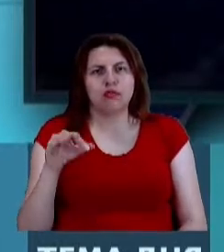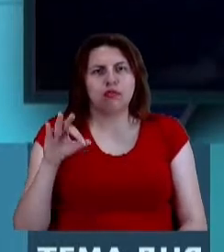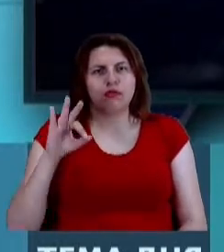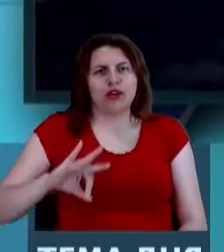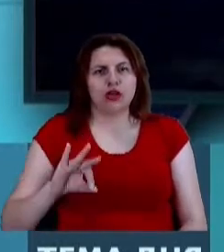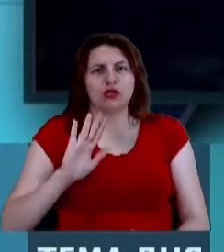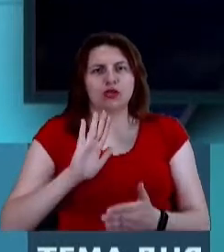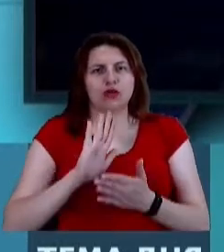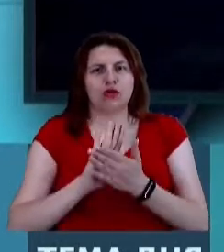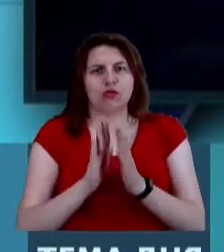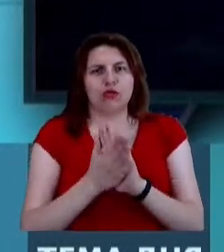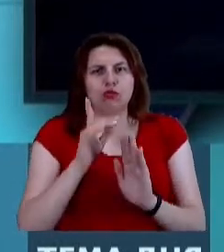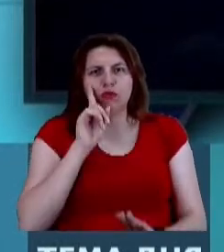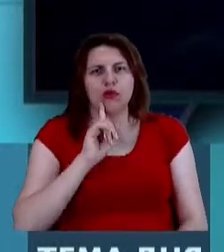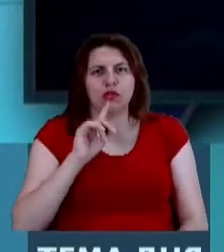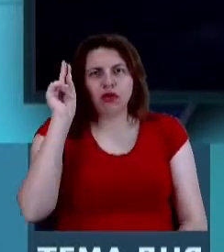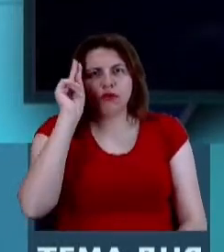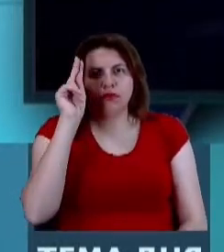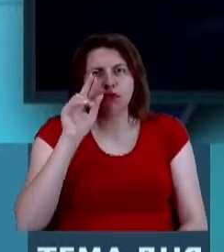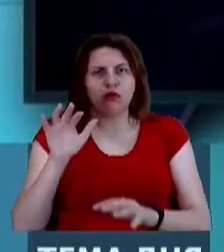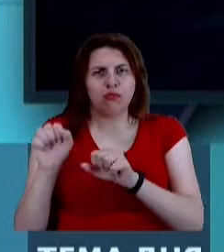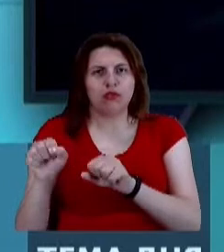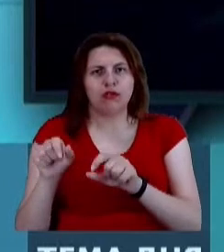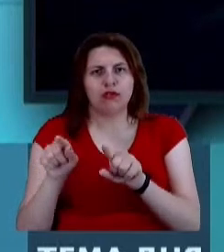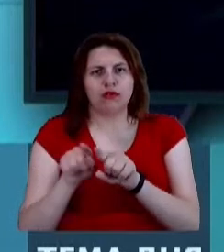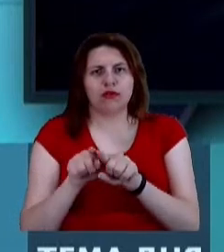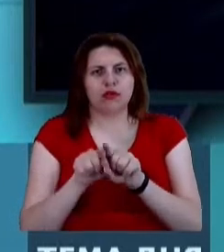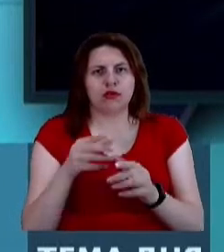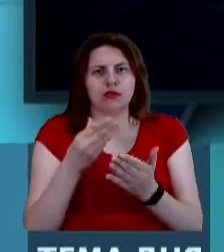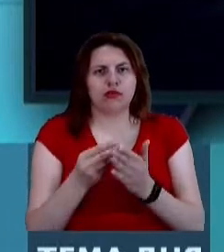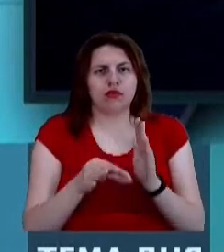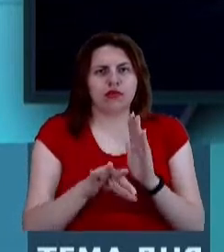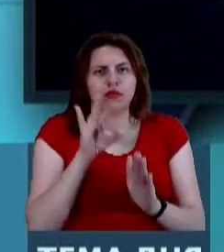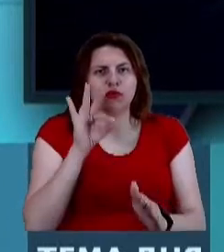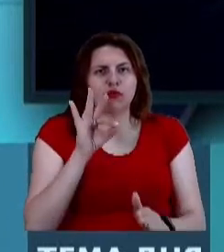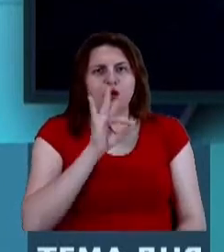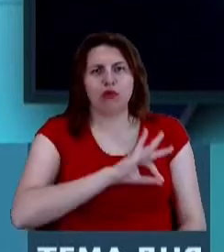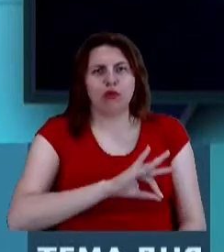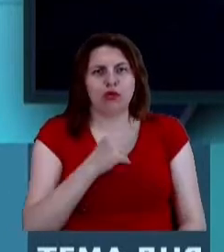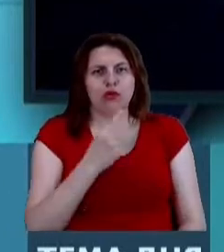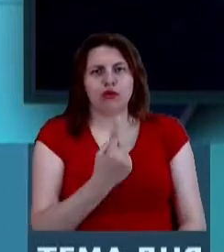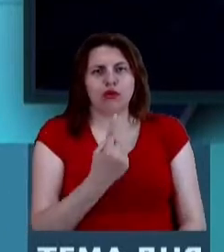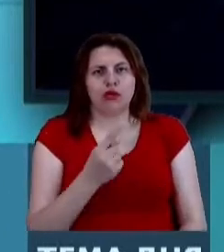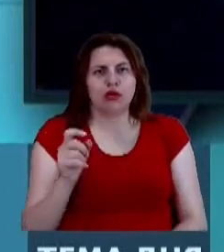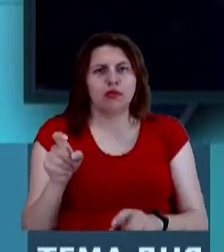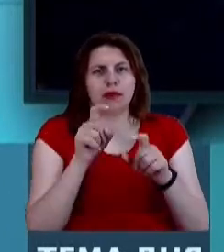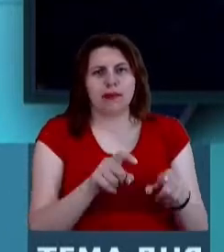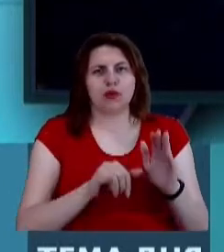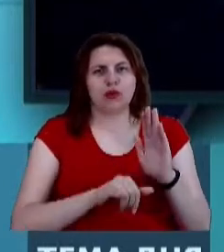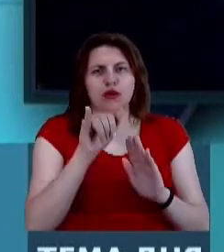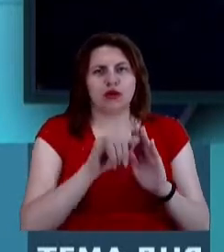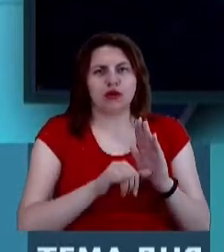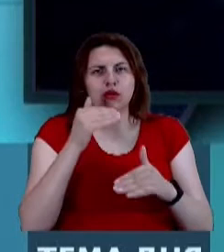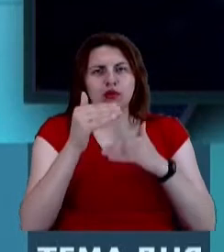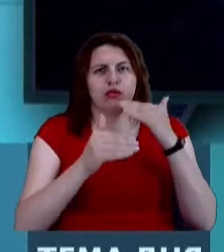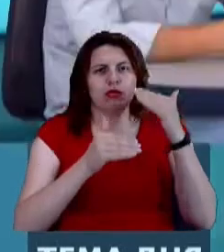навчання на окупованих територіях, він зробив все ж таки свій вибір на користь одного з переміщених університетів і досягнув величезних